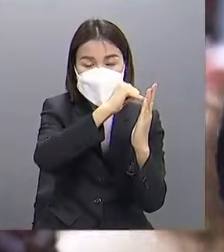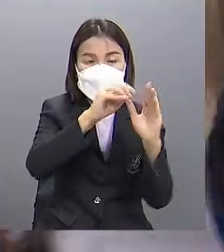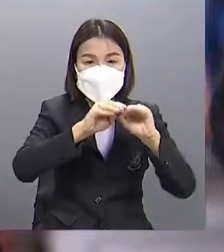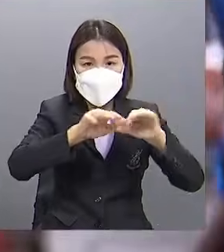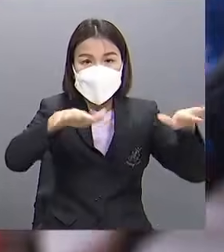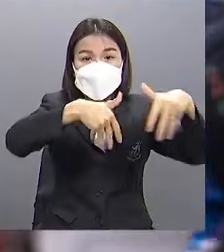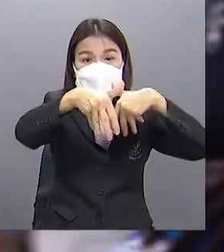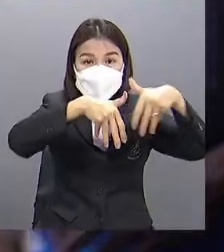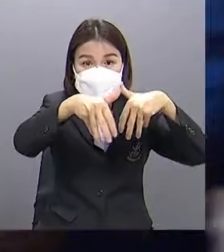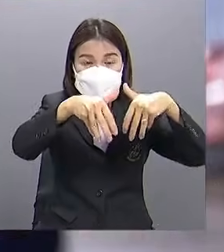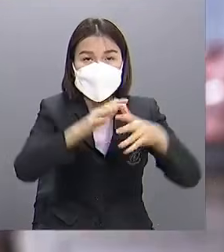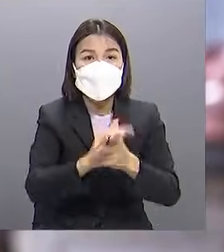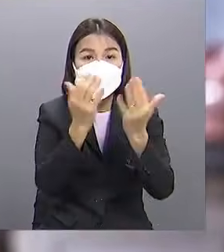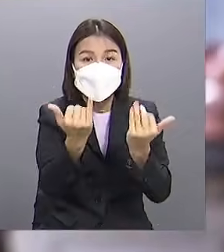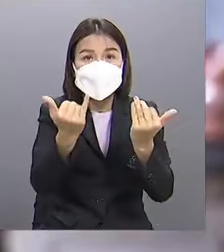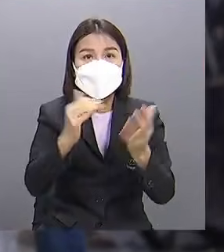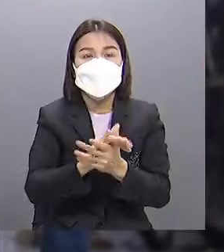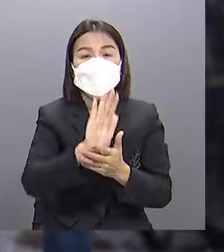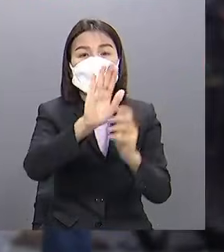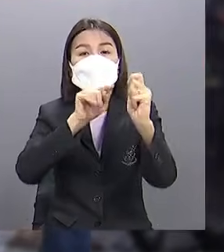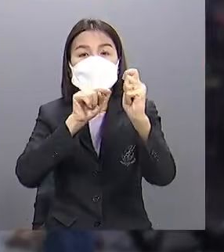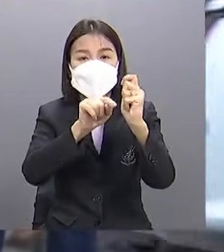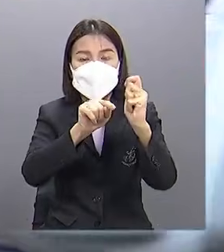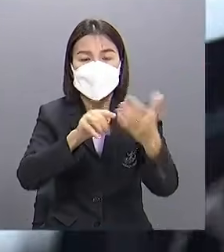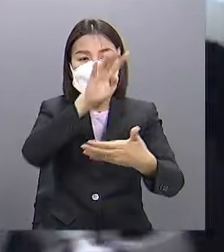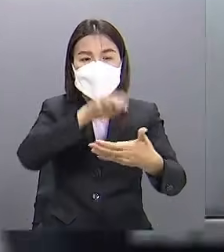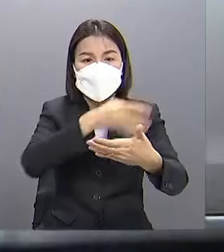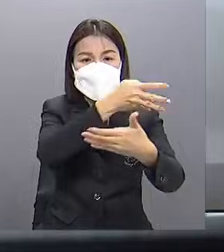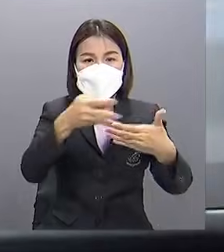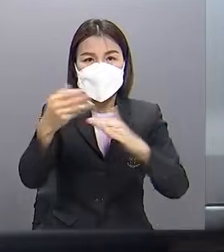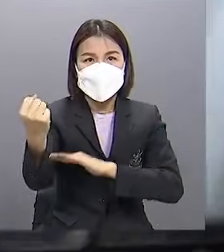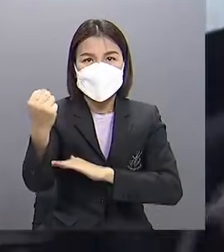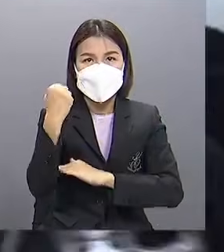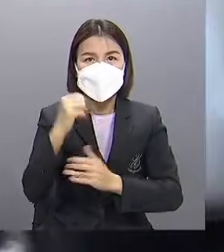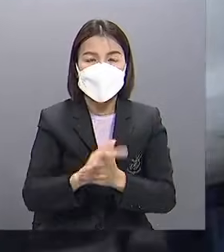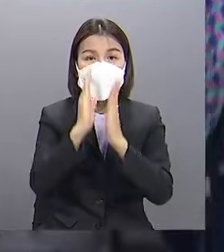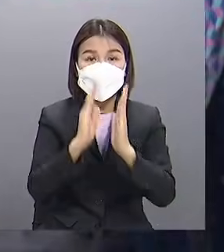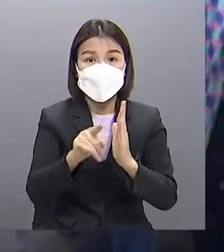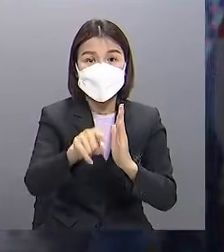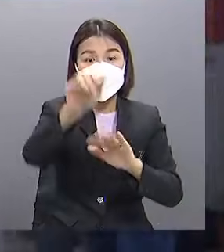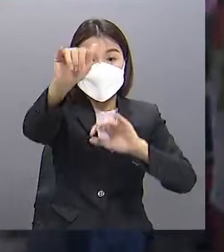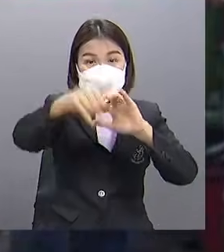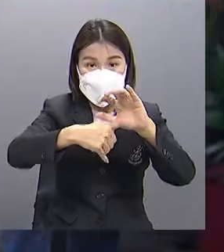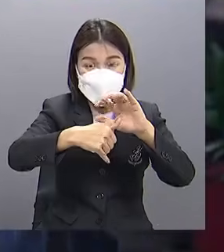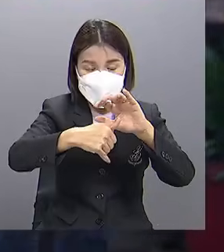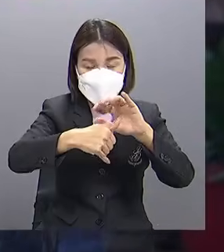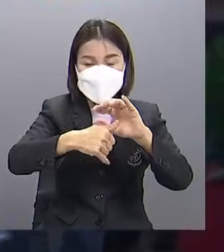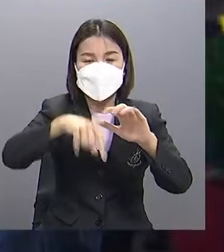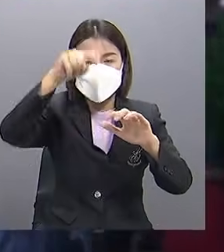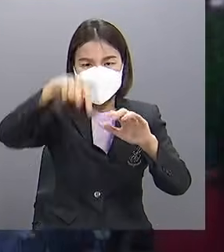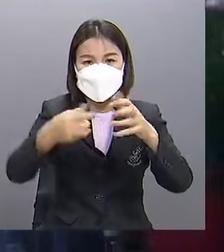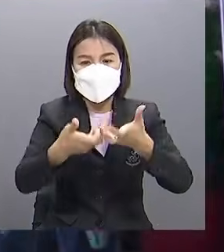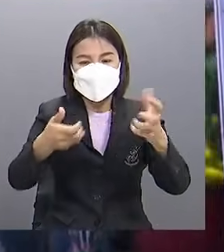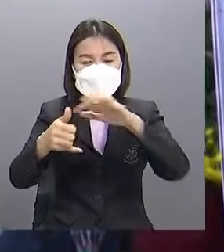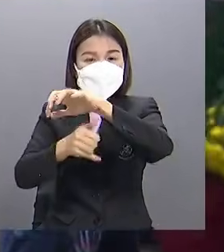การทางปกครองทางอำเภอเขาก็มีมาตรการอย่างเข้มข้นที่ให้คนเข้ามาที่พื้นที่เราต้องมีการกักตัวส่วนทางชายแ